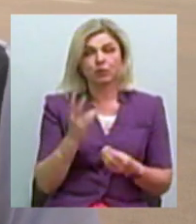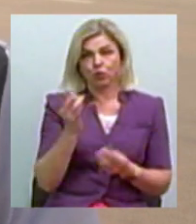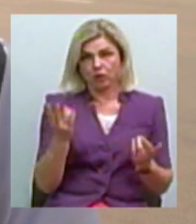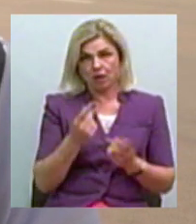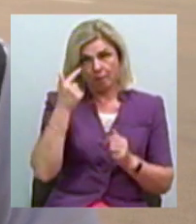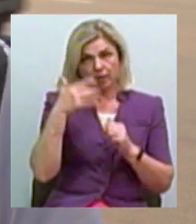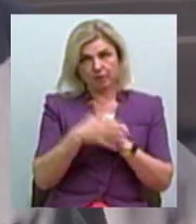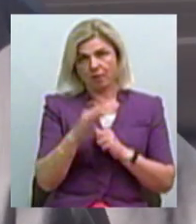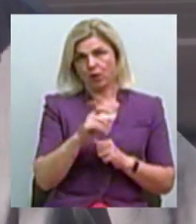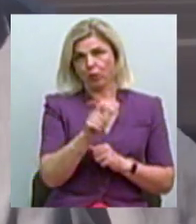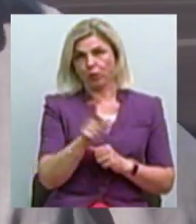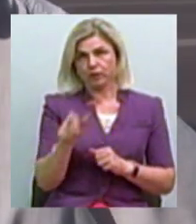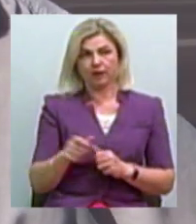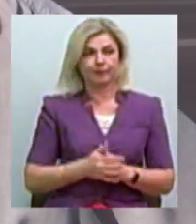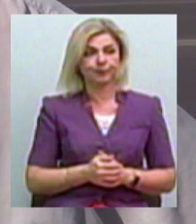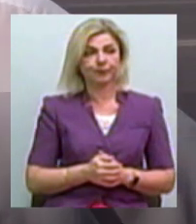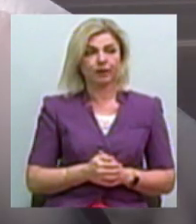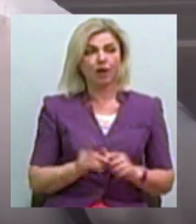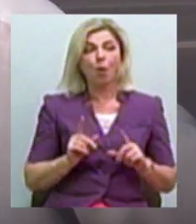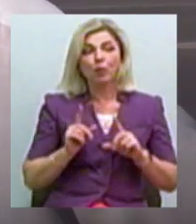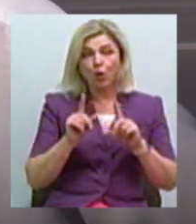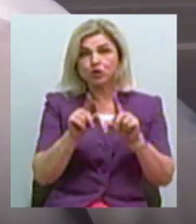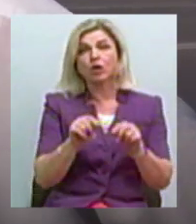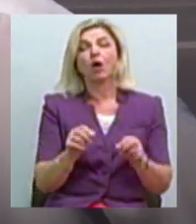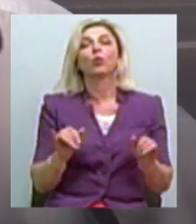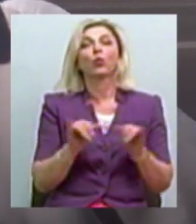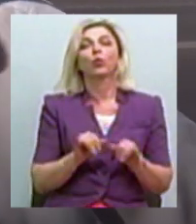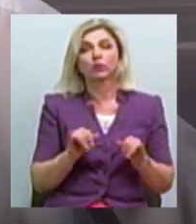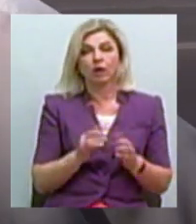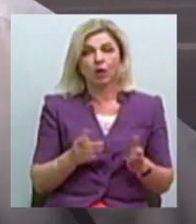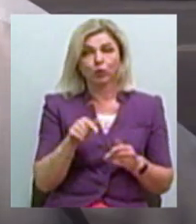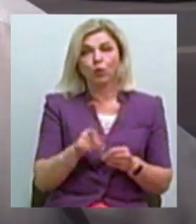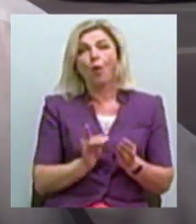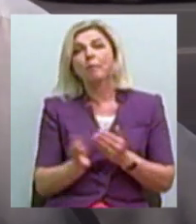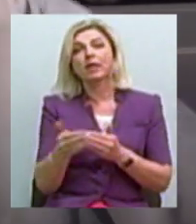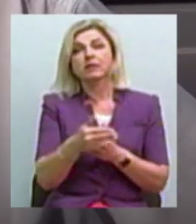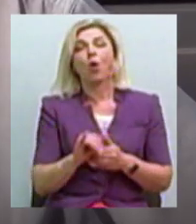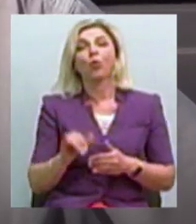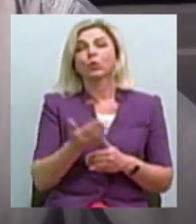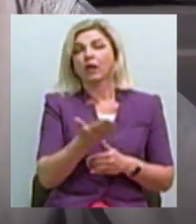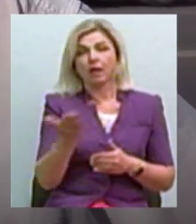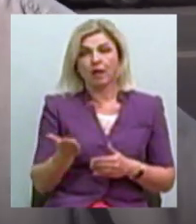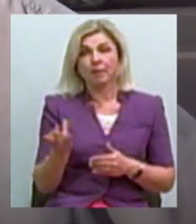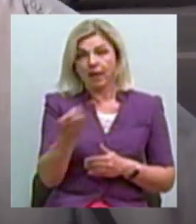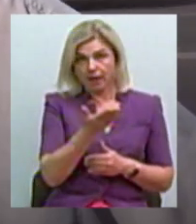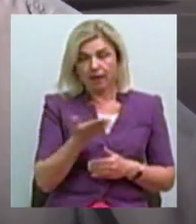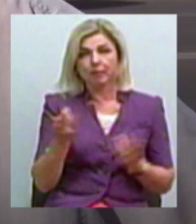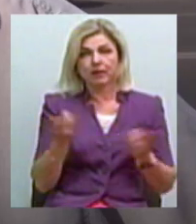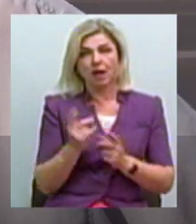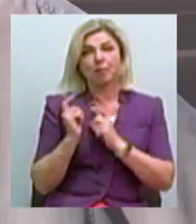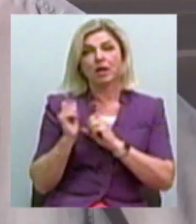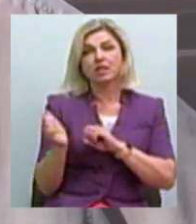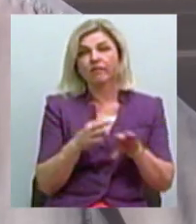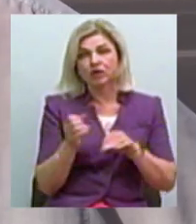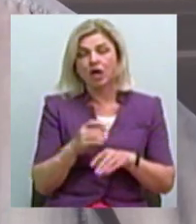розуміти і людей. Як проїжджають, ну куди діватися? Так, проїжджають, тут об'їзна, а куди їм подітись? Їм же ж треба розвантажуватись,